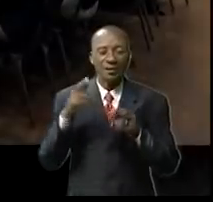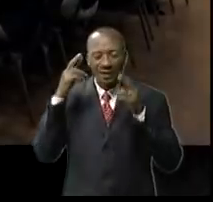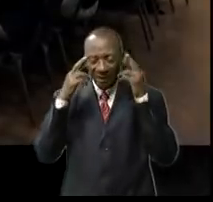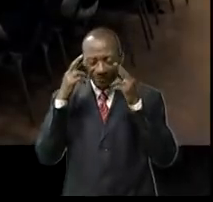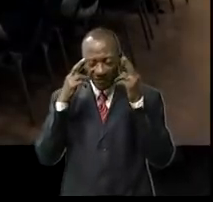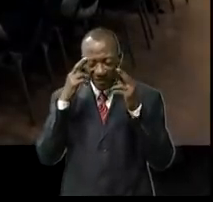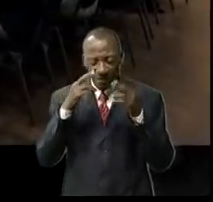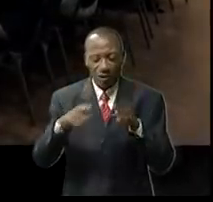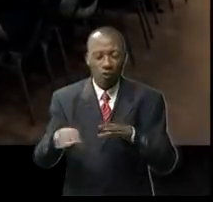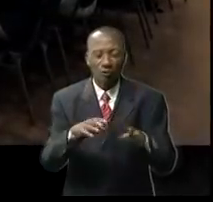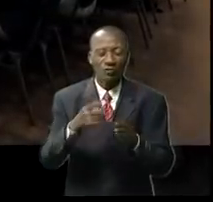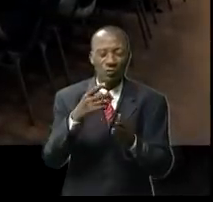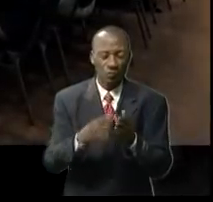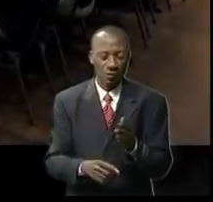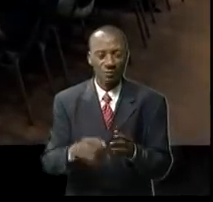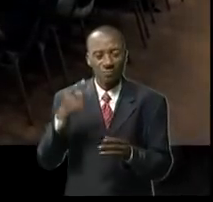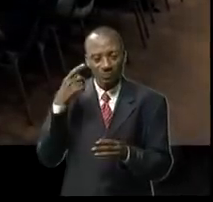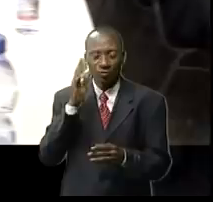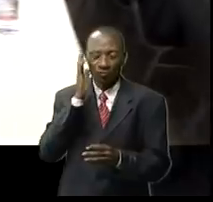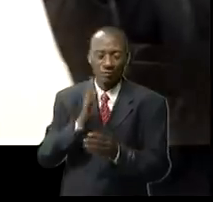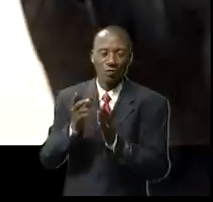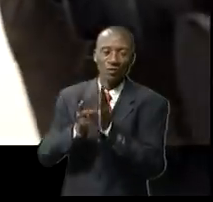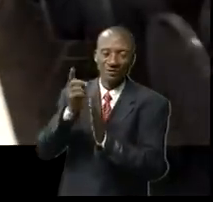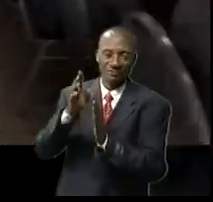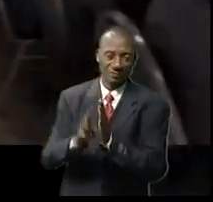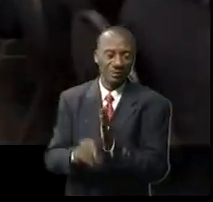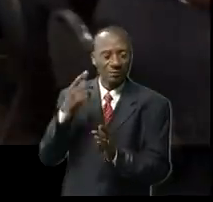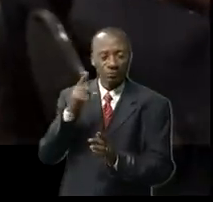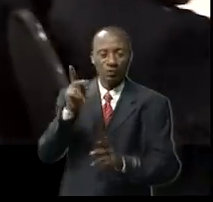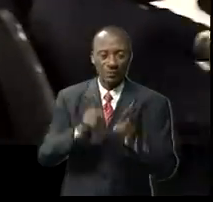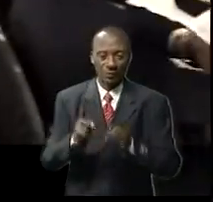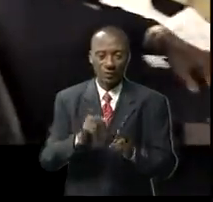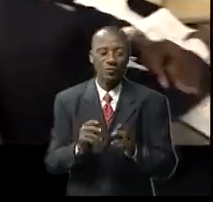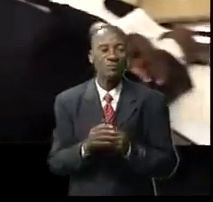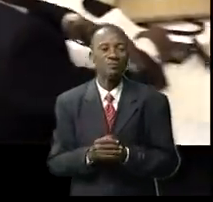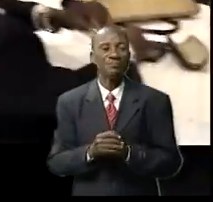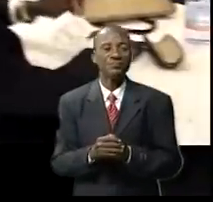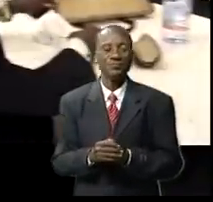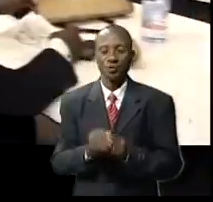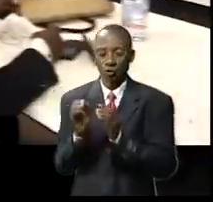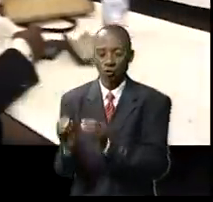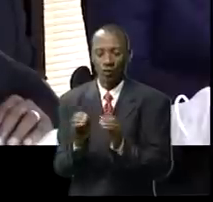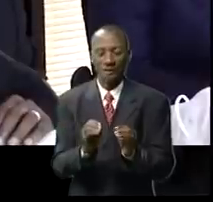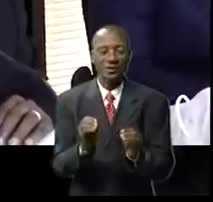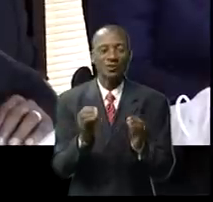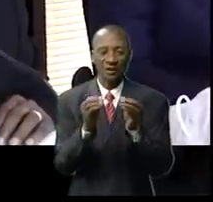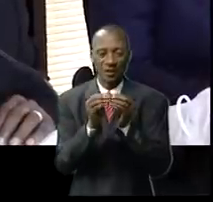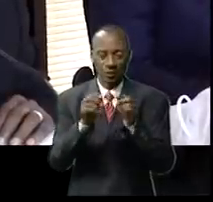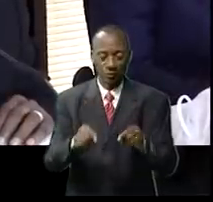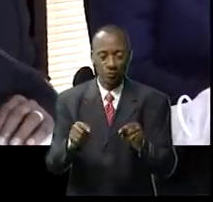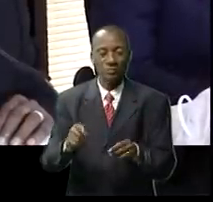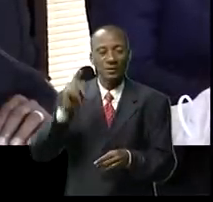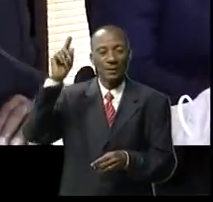de développement s'allient à l'évolution qualitative de la population. En organisant cet atelier, le gouvernement de